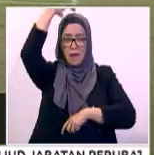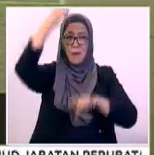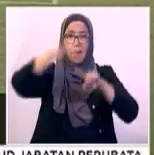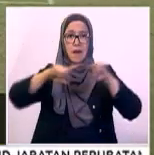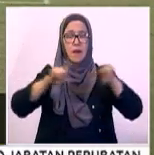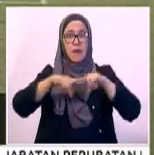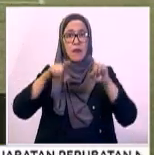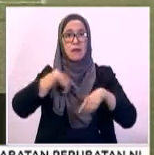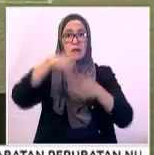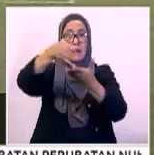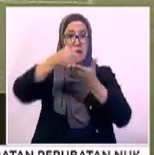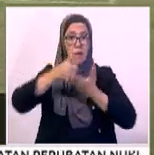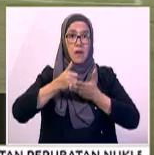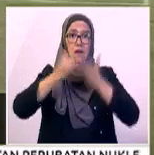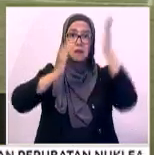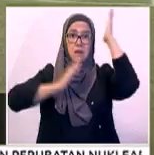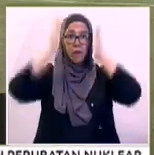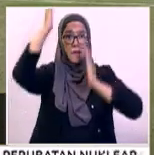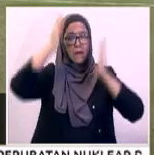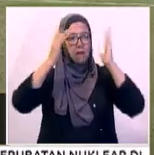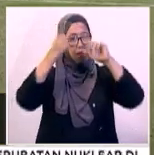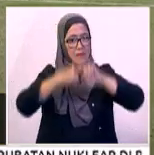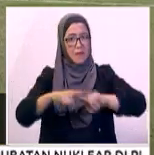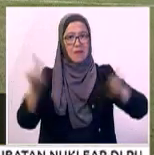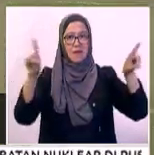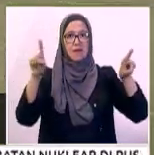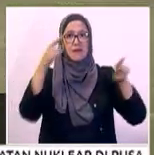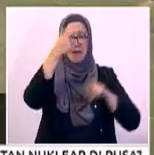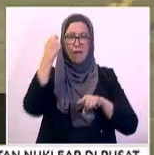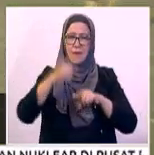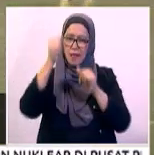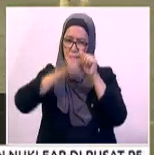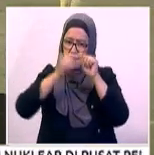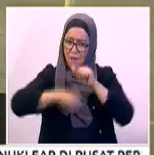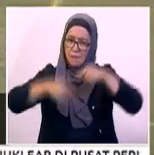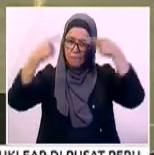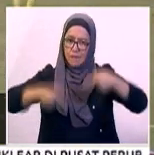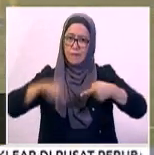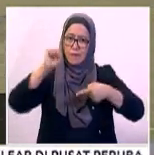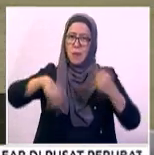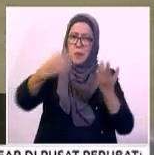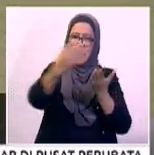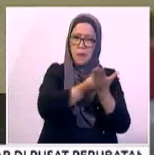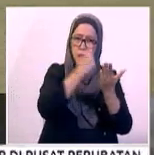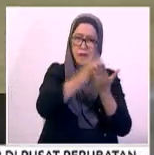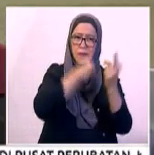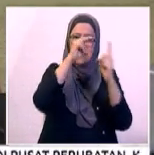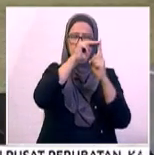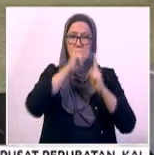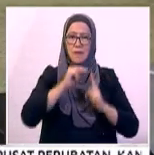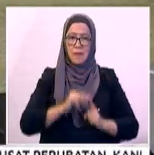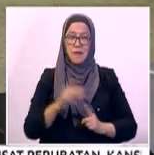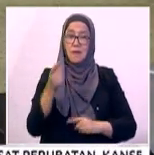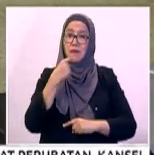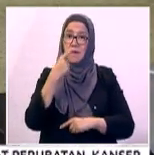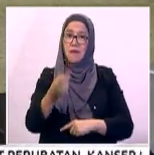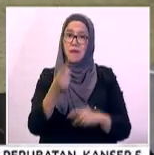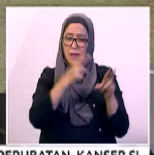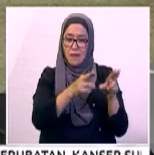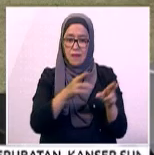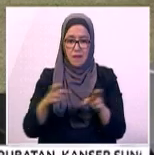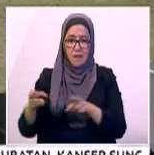gelanggang berbeza kerana setiap perlawanan penting untuk mendapatkan mata. Jelas Nafuzi, perancangannya setakat ini berjalan